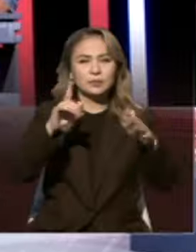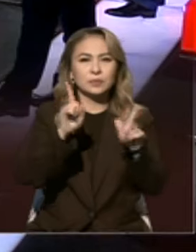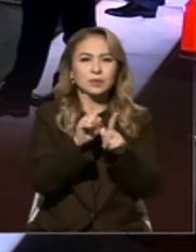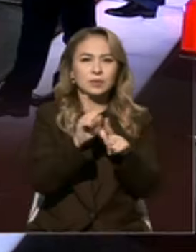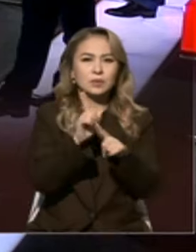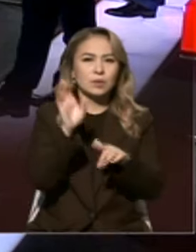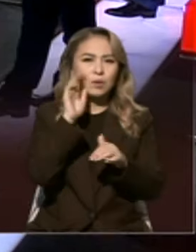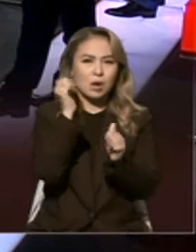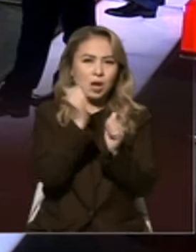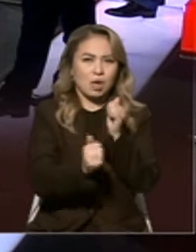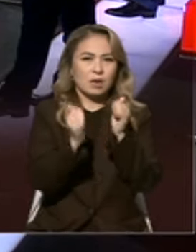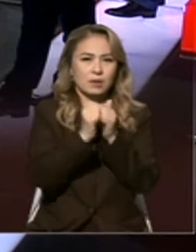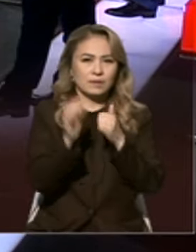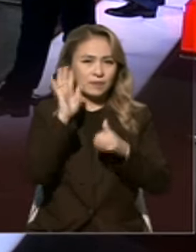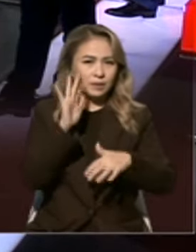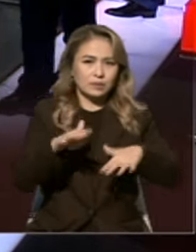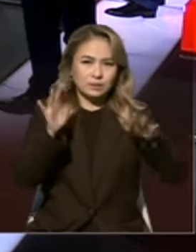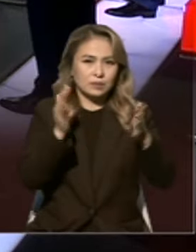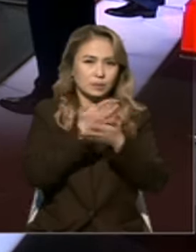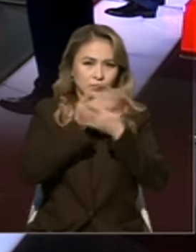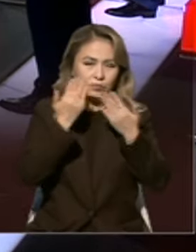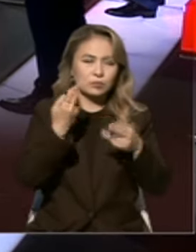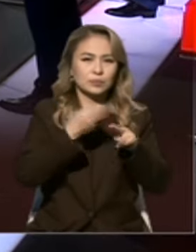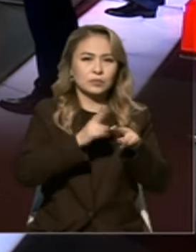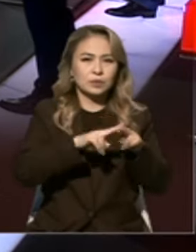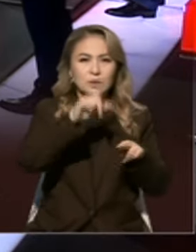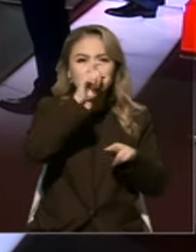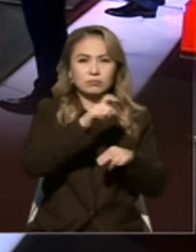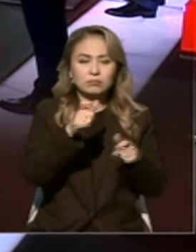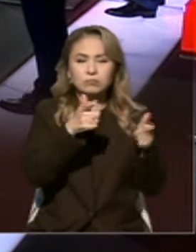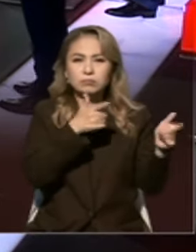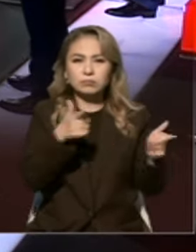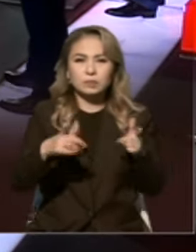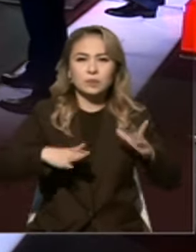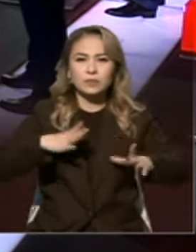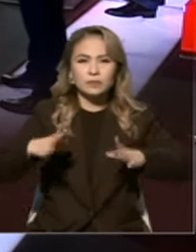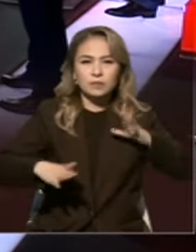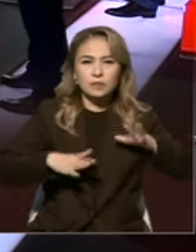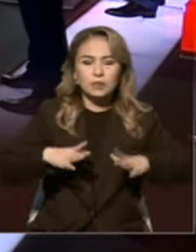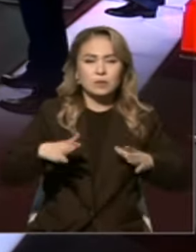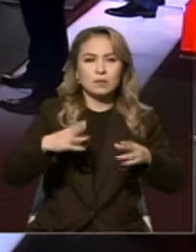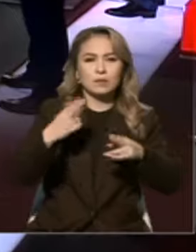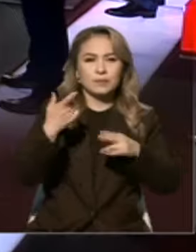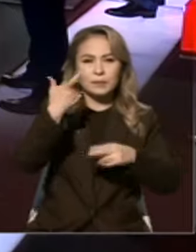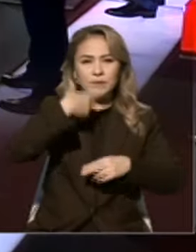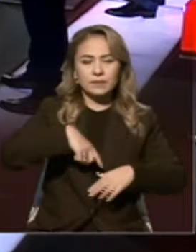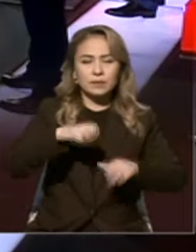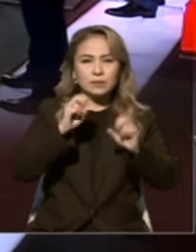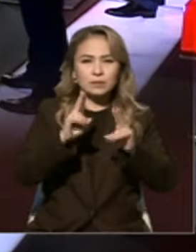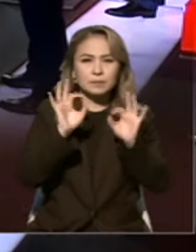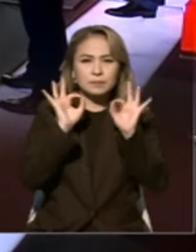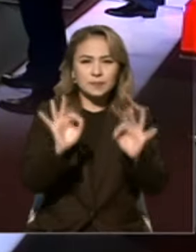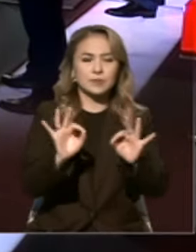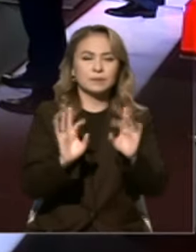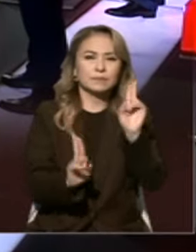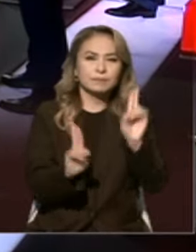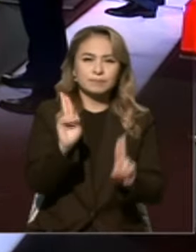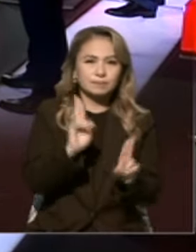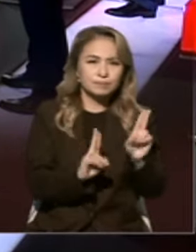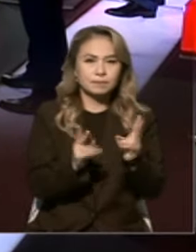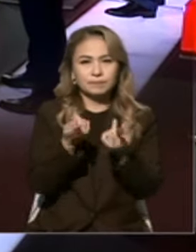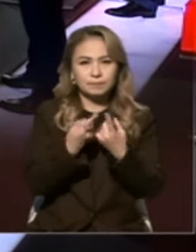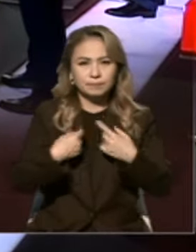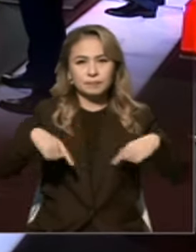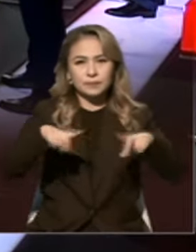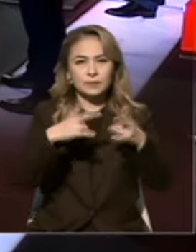үйін су шалып жатқан жоқ қой. Біздің азаматтарымыздың дайындық деңгейі, өздерін қалай қауіпсіз ұстау керек, қалай ұйымдастыру